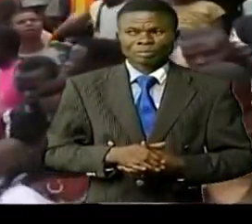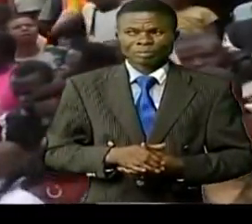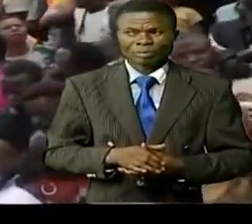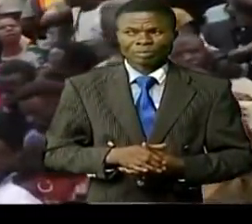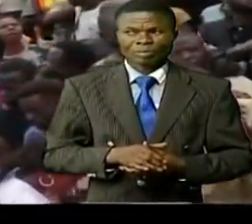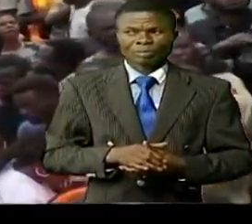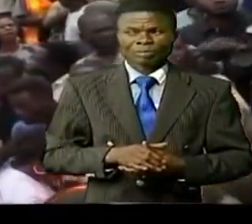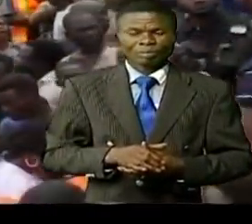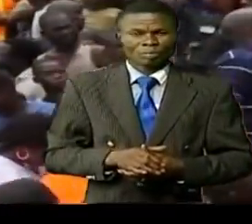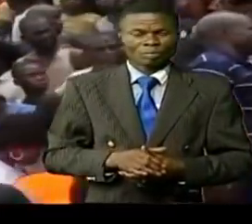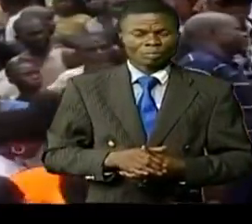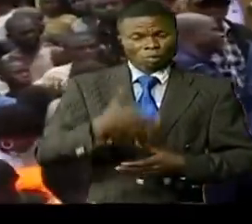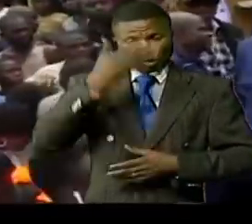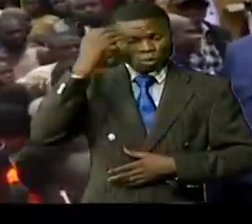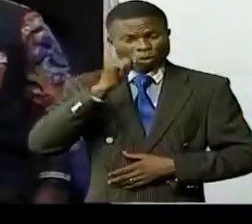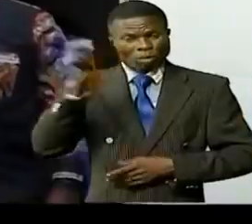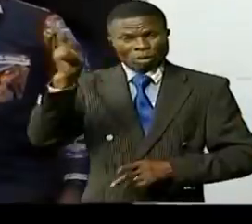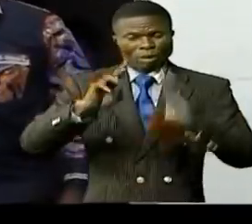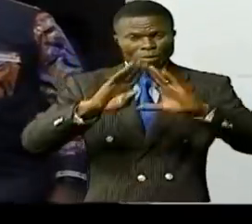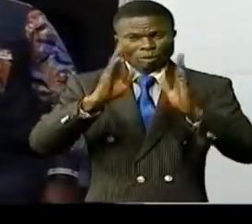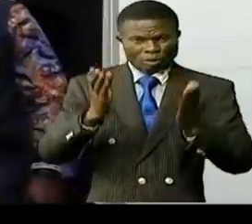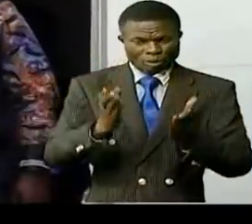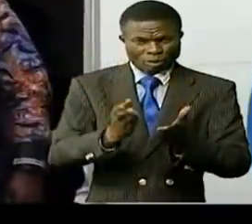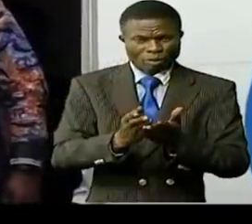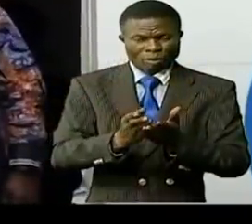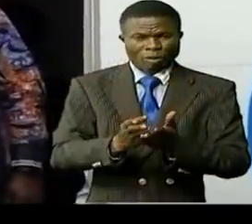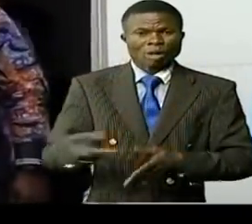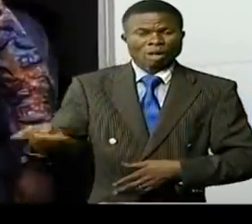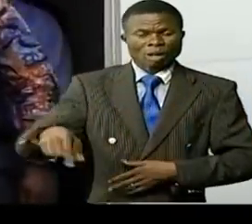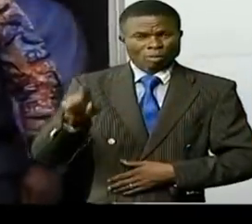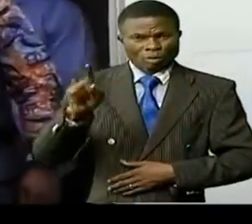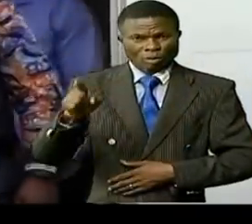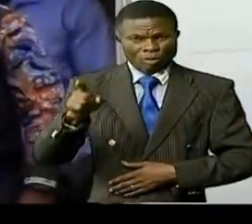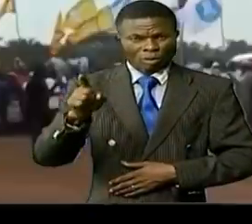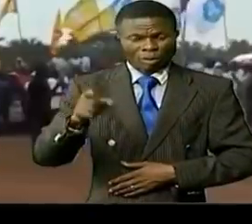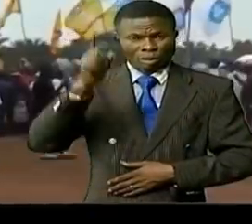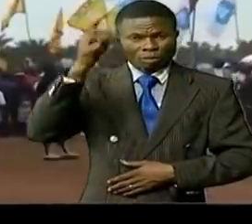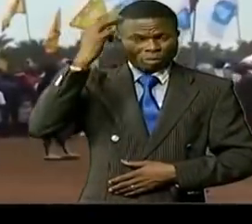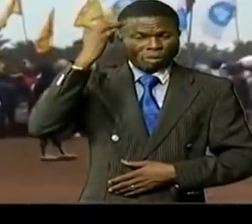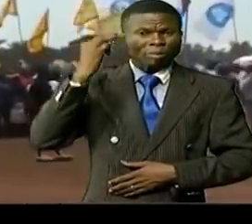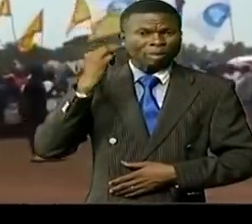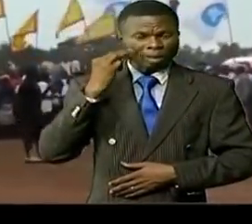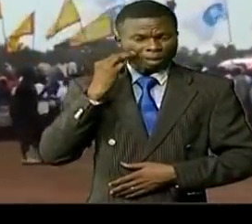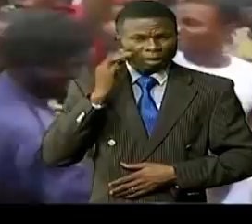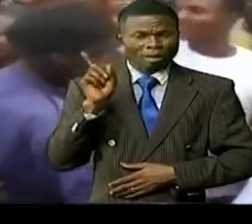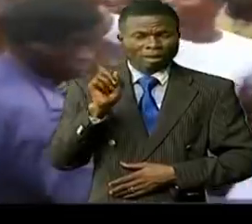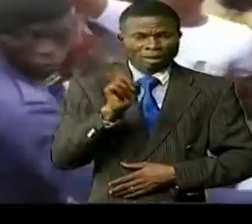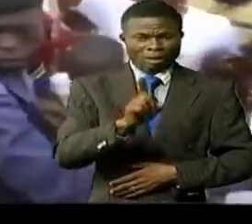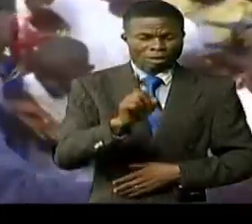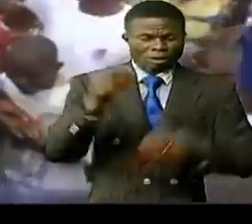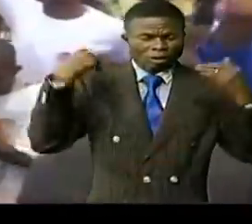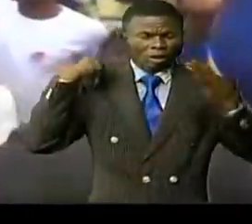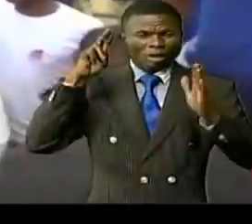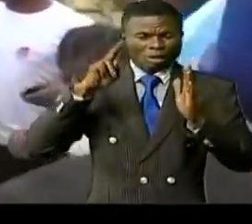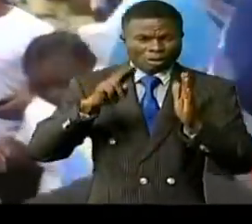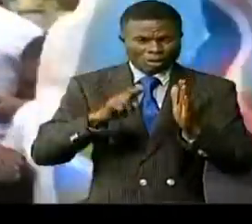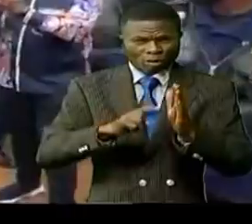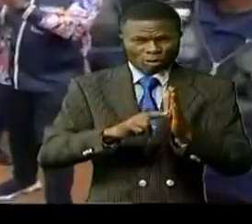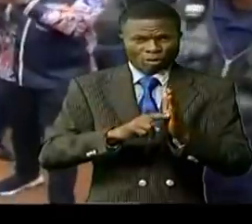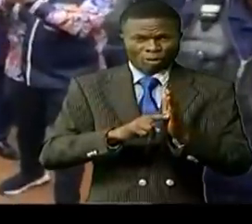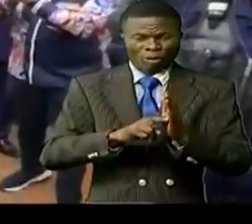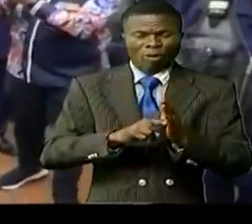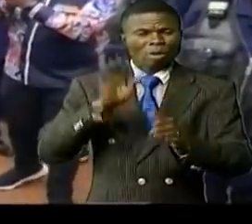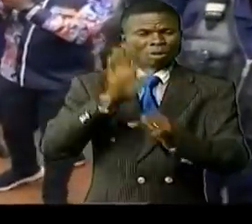N'ont pas laissé indifférent la population du chef-lieu de la Tshuapa. Le premier ministre, chef du gouvernement, a eu droit à un bain de foule